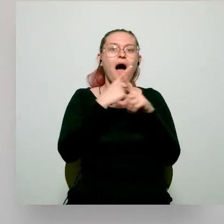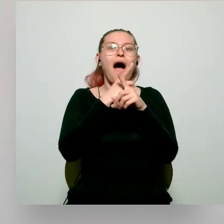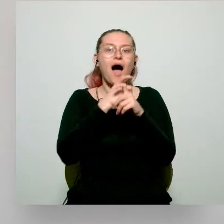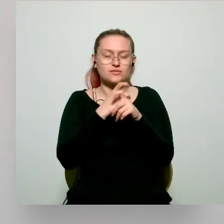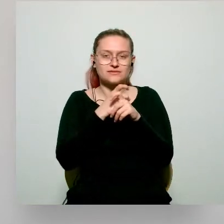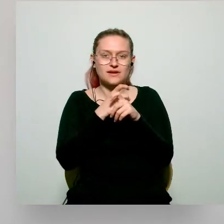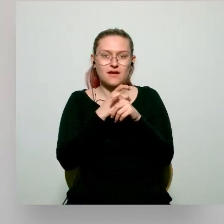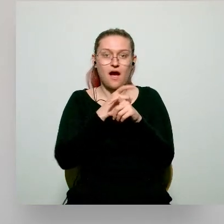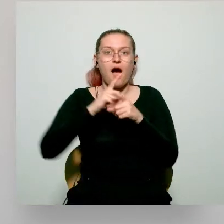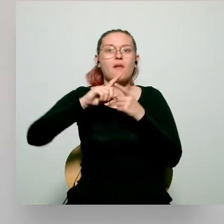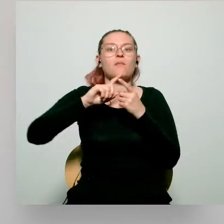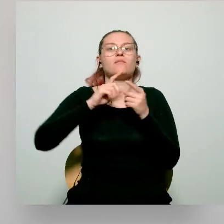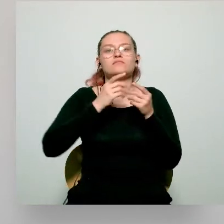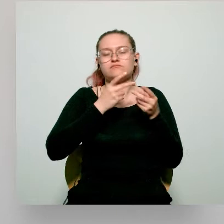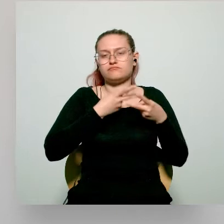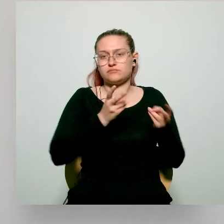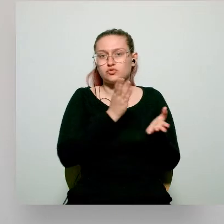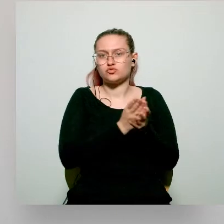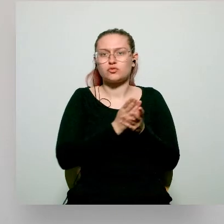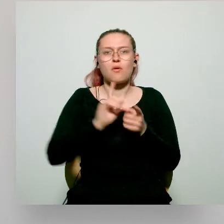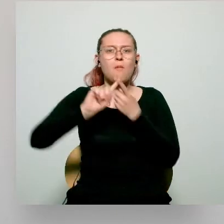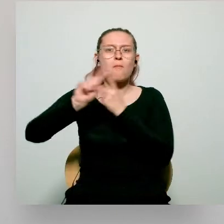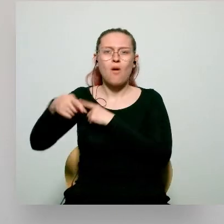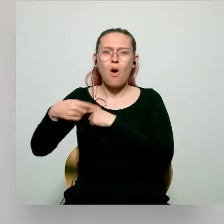szerzej patrzeć na problem tożsamości.